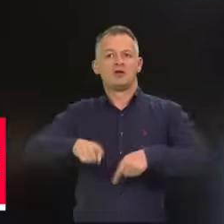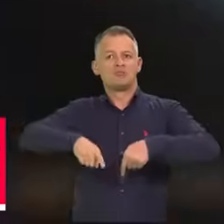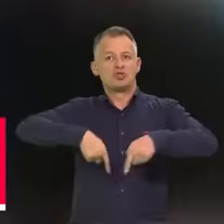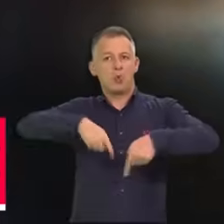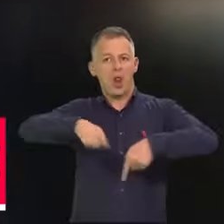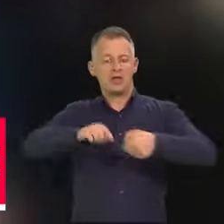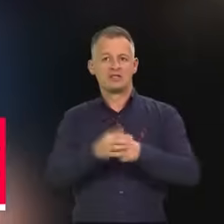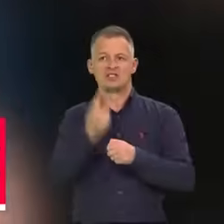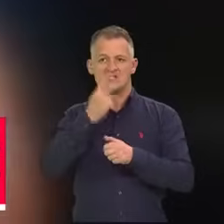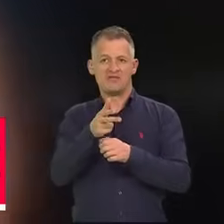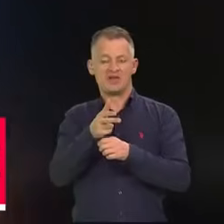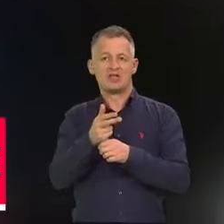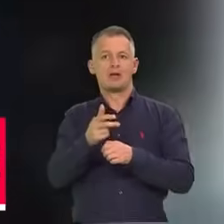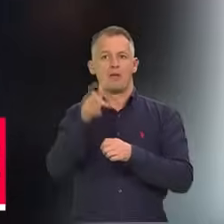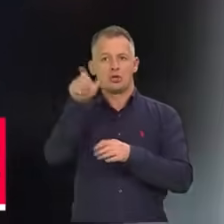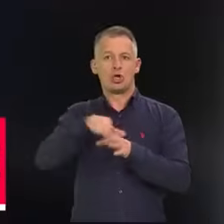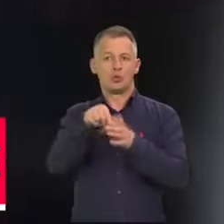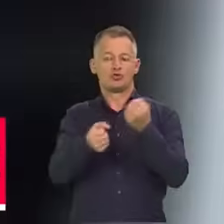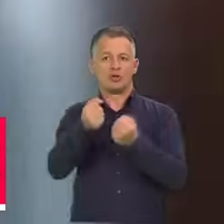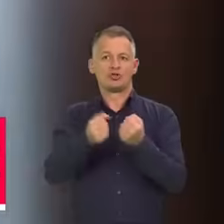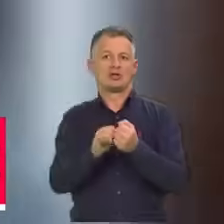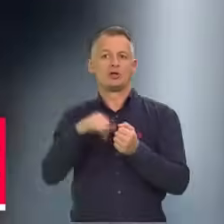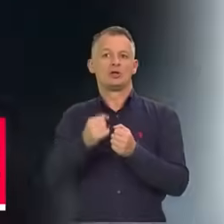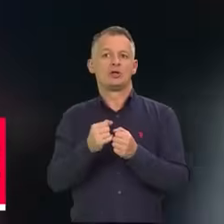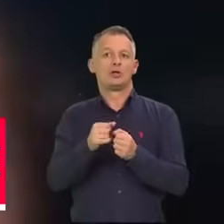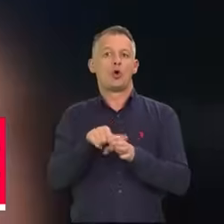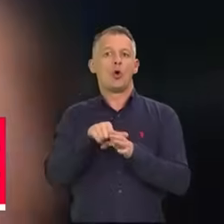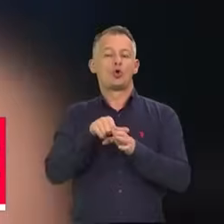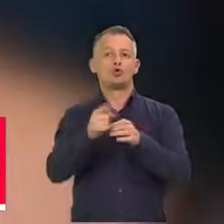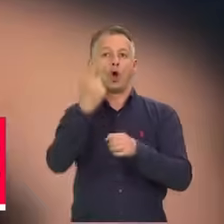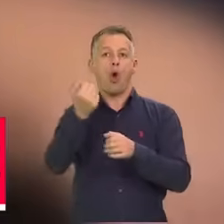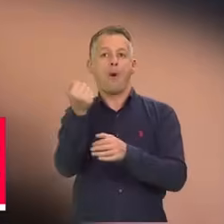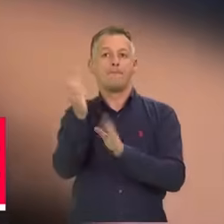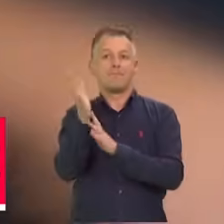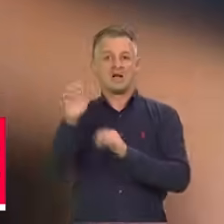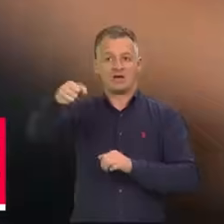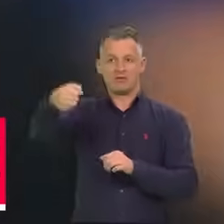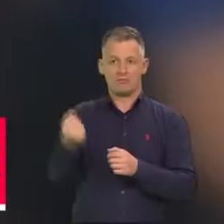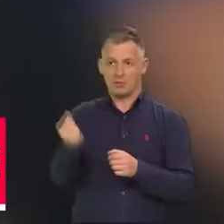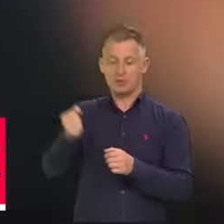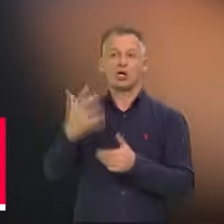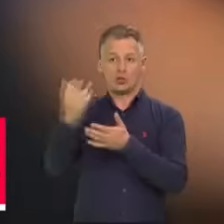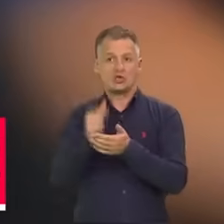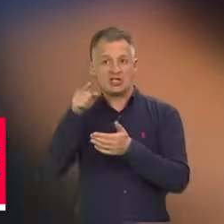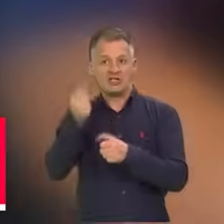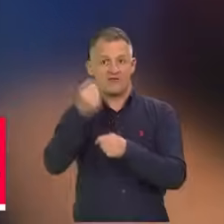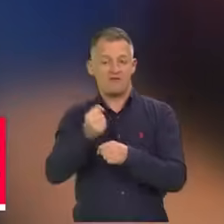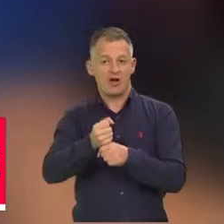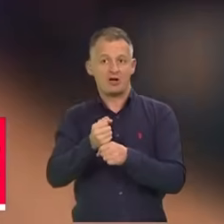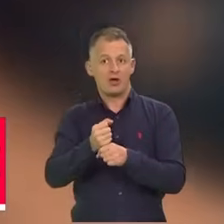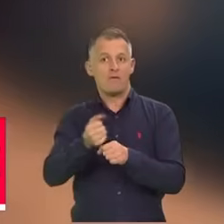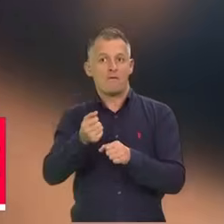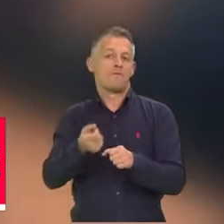se vede șoferul în cabina sa, conduce mastodontul cu o mână și reușește chiar să facă în acest fel o manevră de